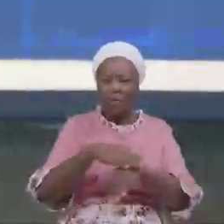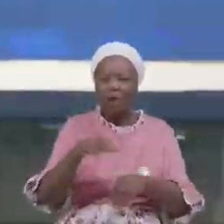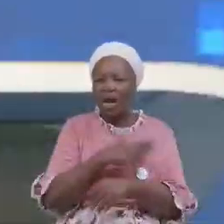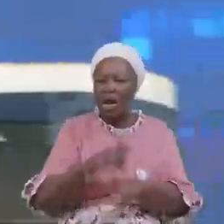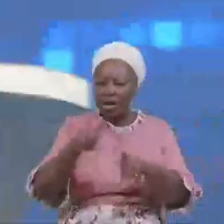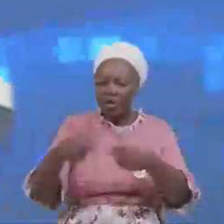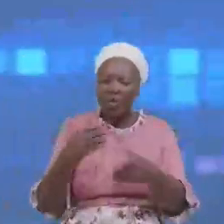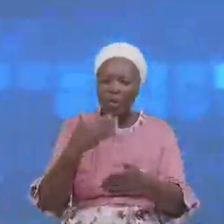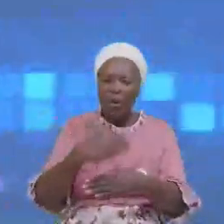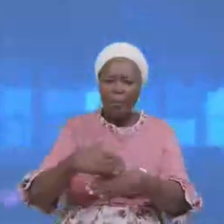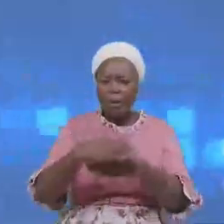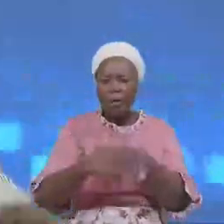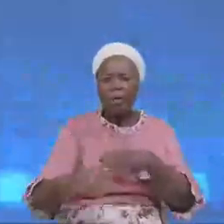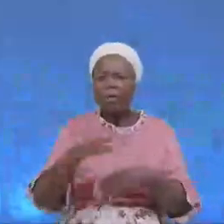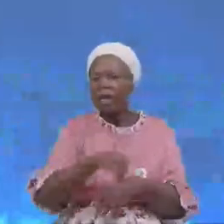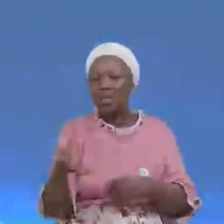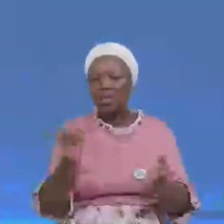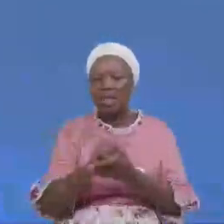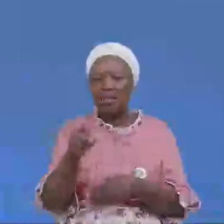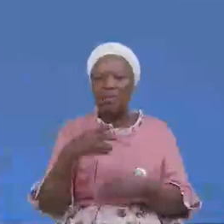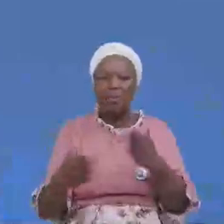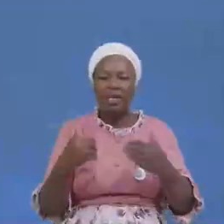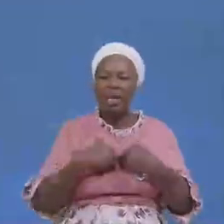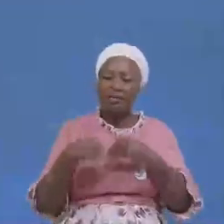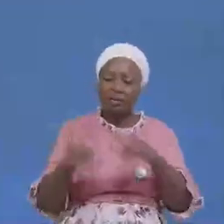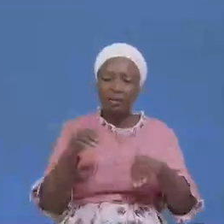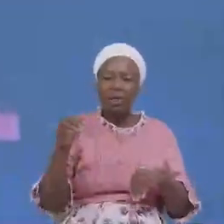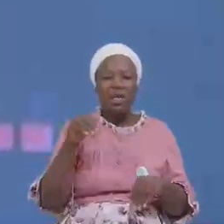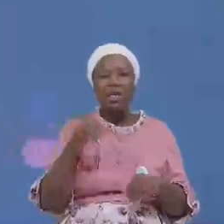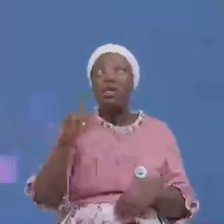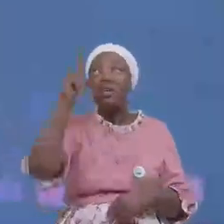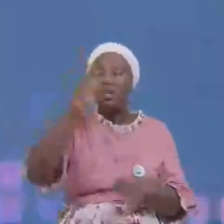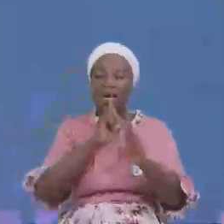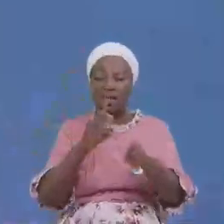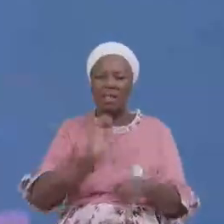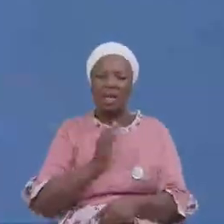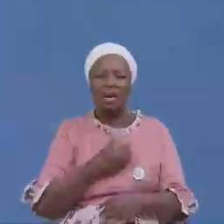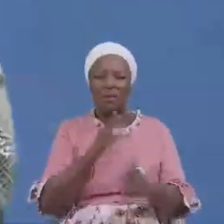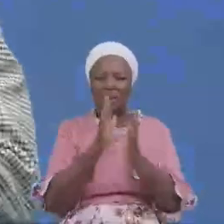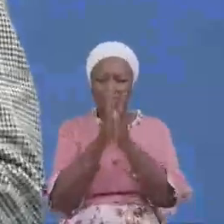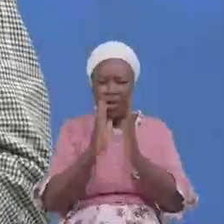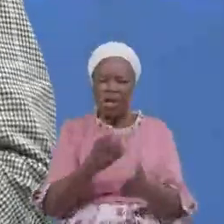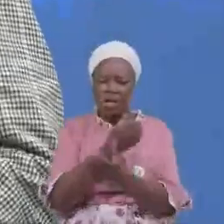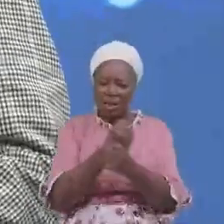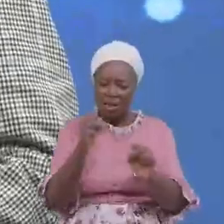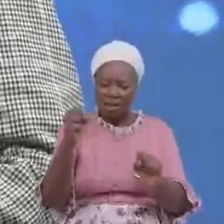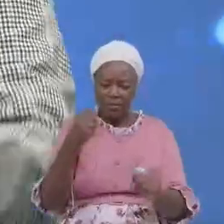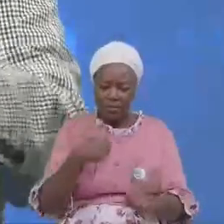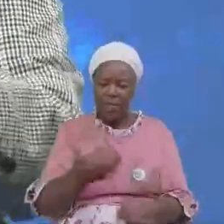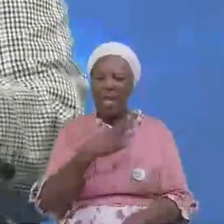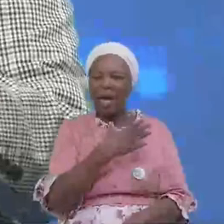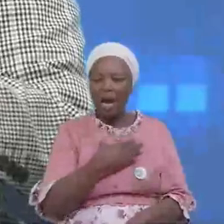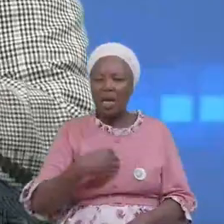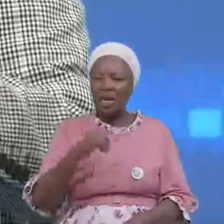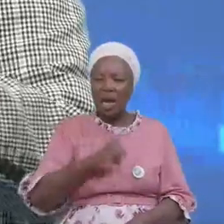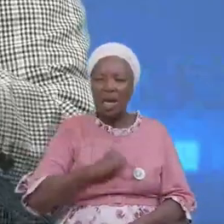autre chose que tu aies pu faire. Il exauce nos prières. Sauve-moi et je serai